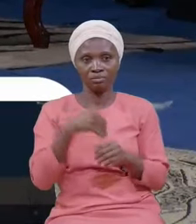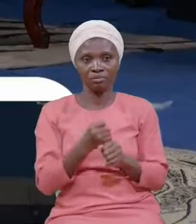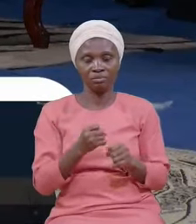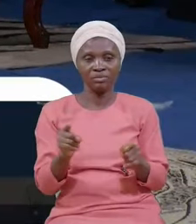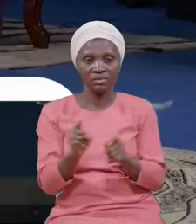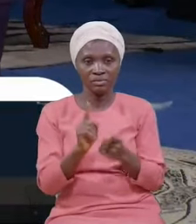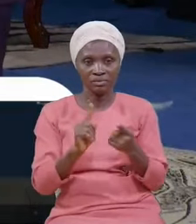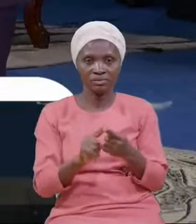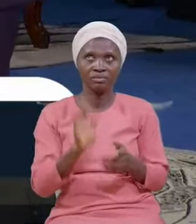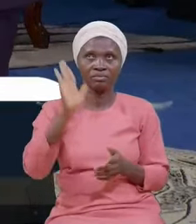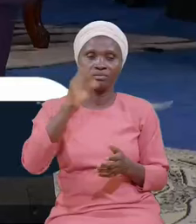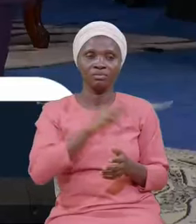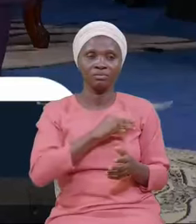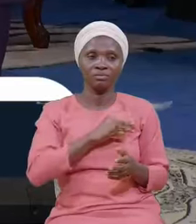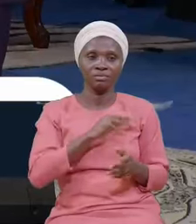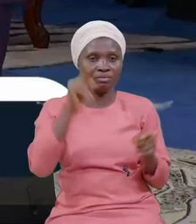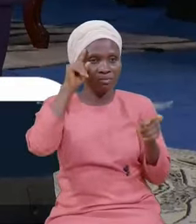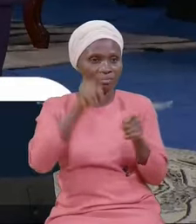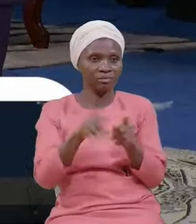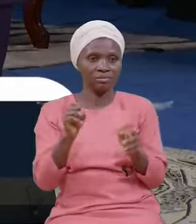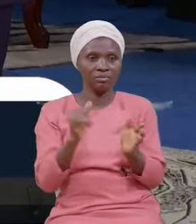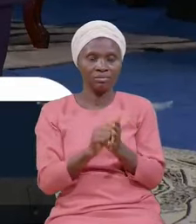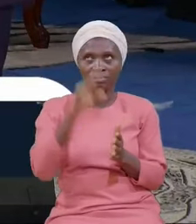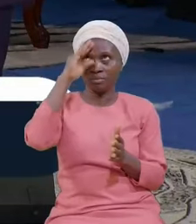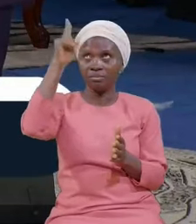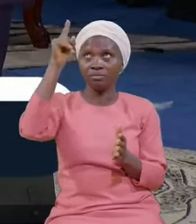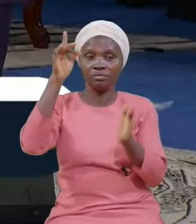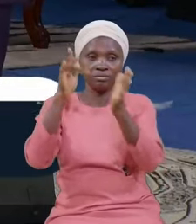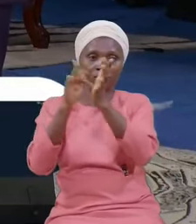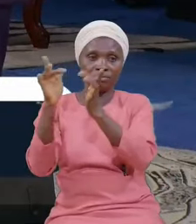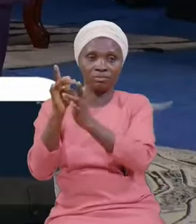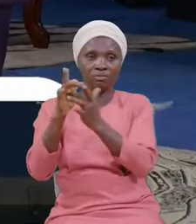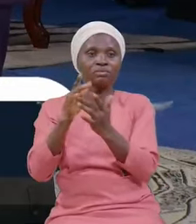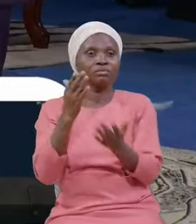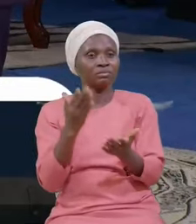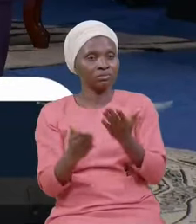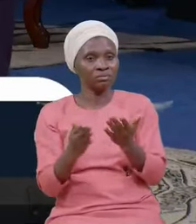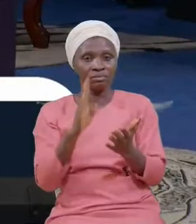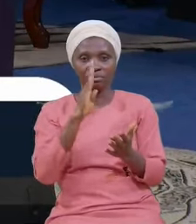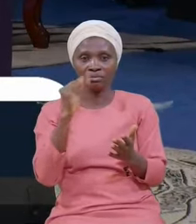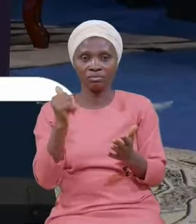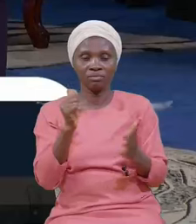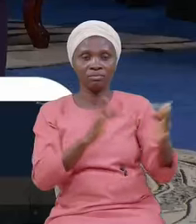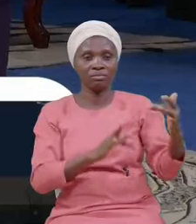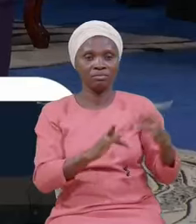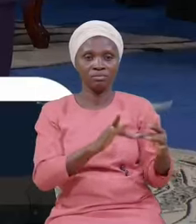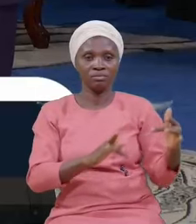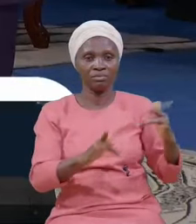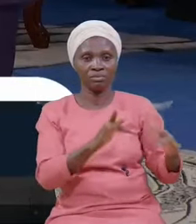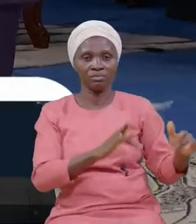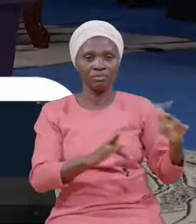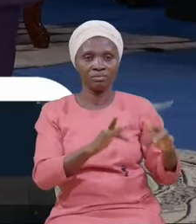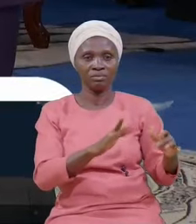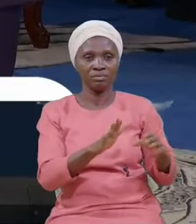frères, afin qu'il fût Jésus, qu'il fût un souverain sacrificateur miséricordieux